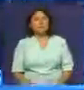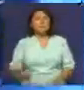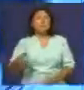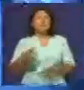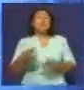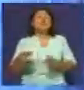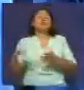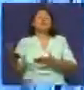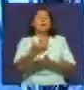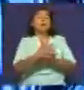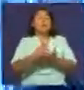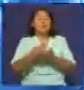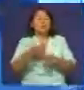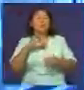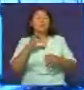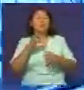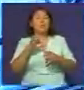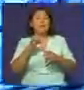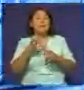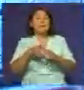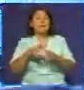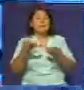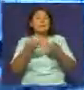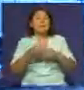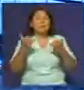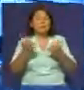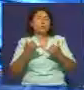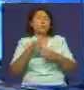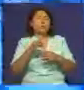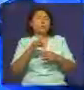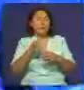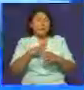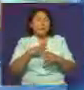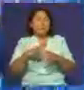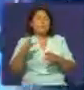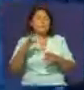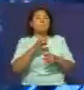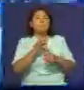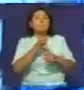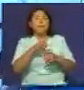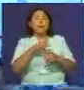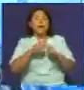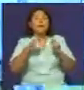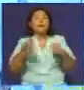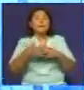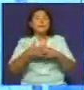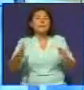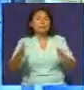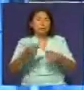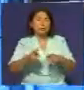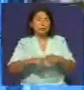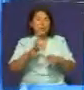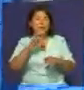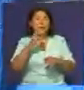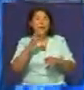Бірыңғай жинақтаушы зейнетақы қорына келушілер саны бүгін күрт өсті. Басты себеп – қор ұйымдастырған ашық есік күні. Шар